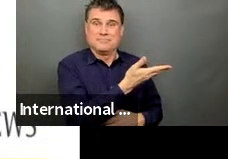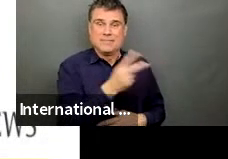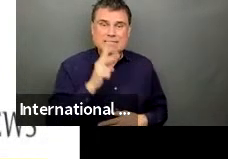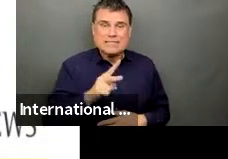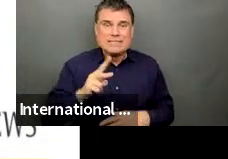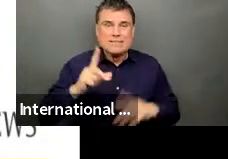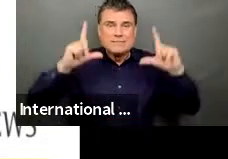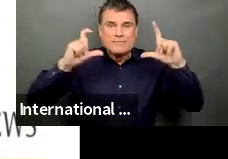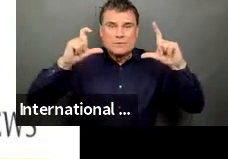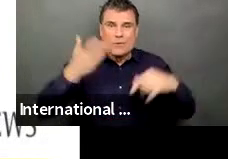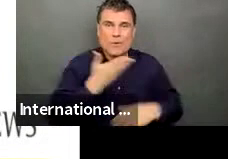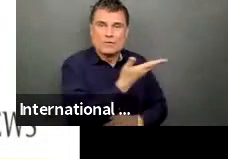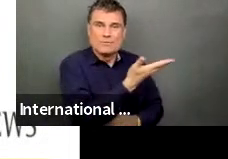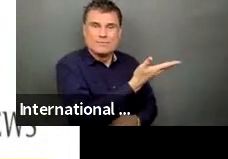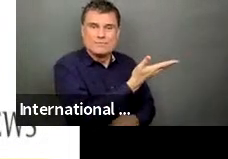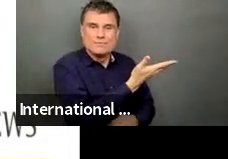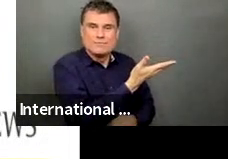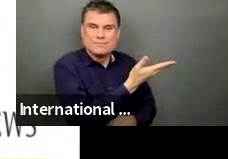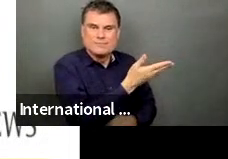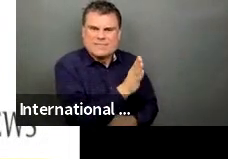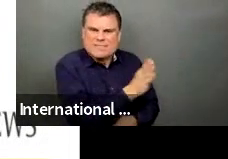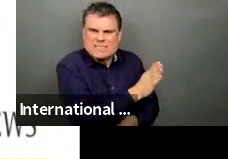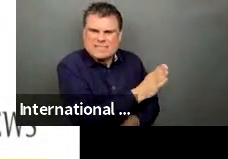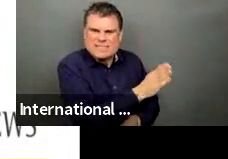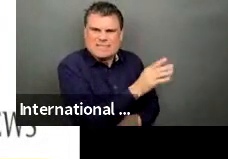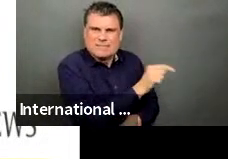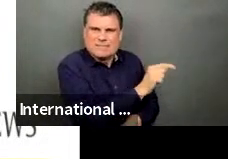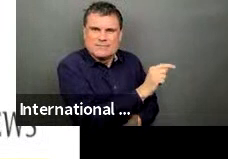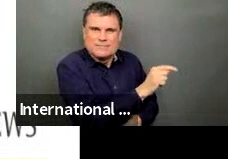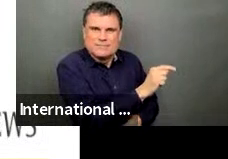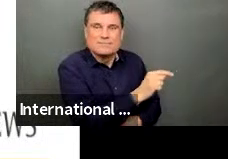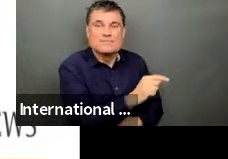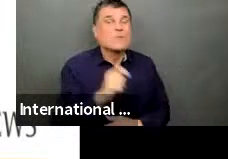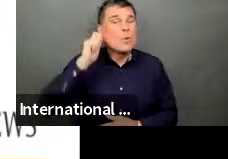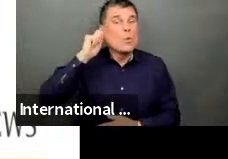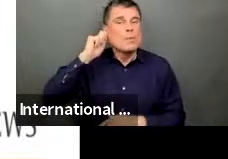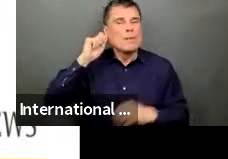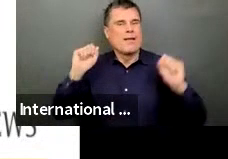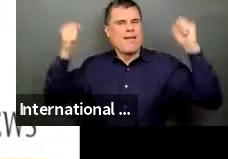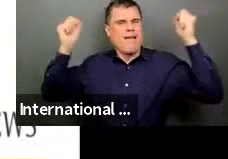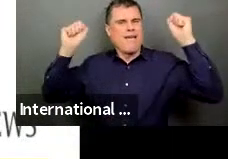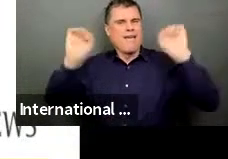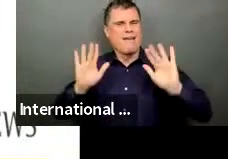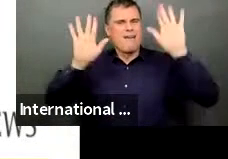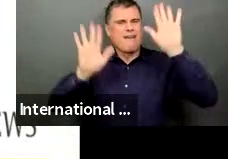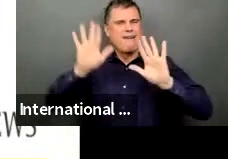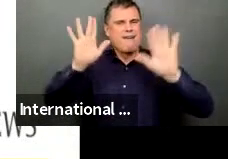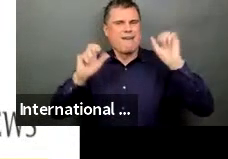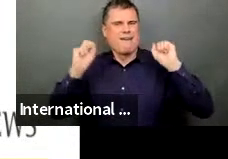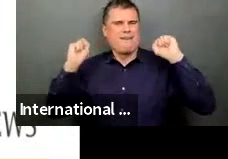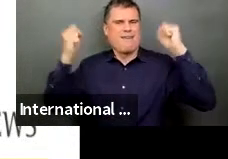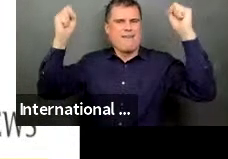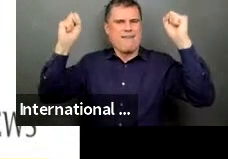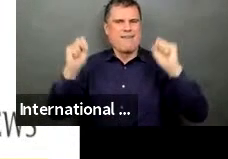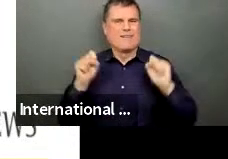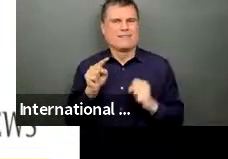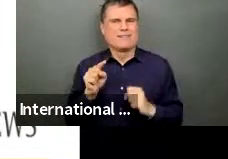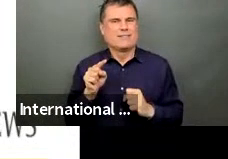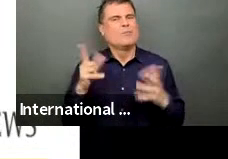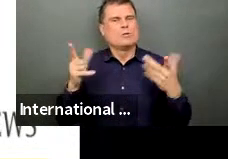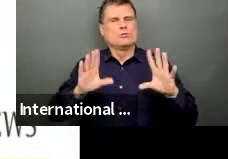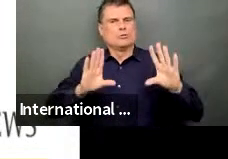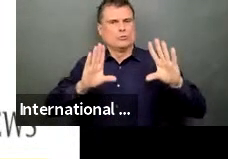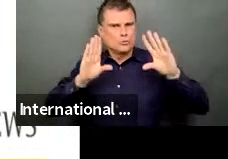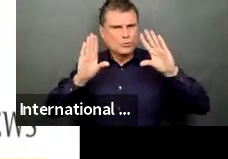on the left is showing women cheering for the abolition of the male headship system, 호주제, in